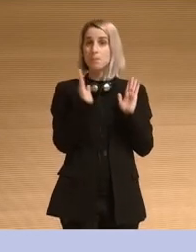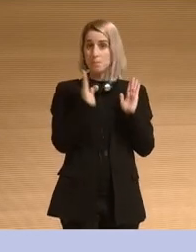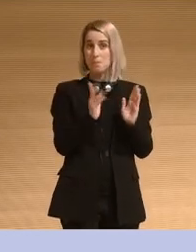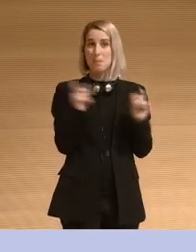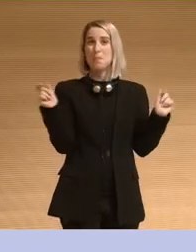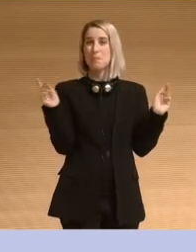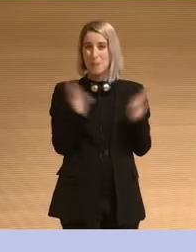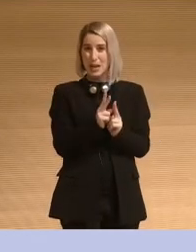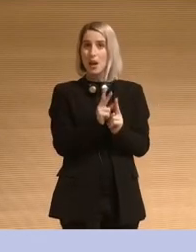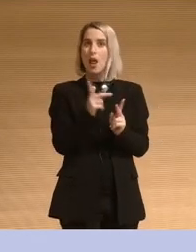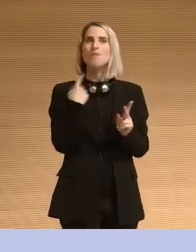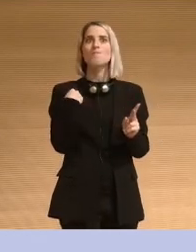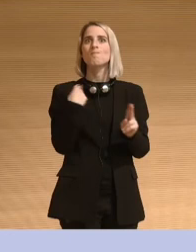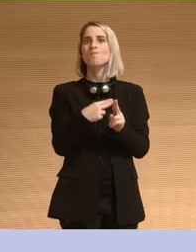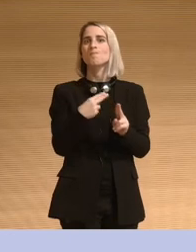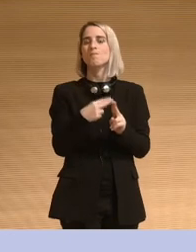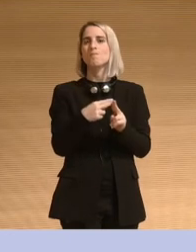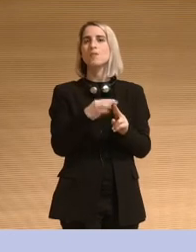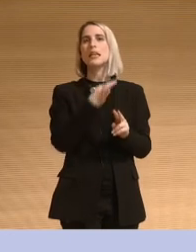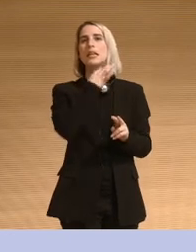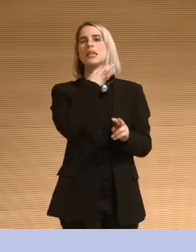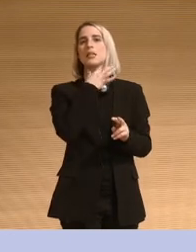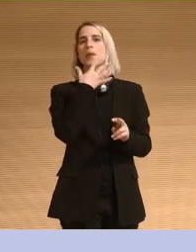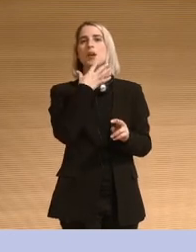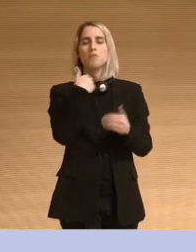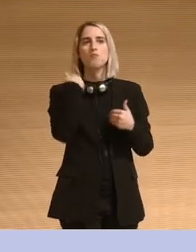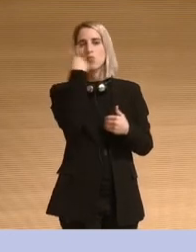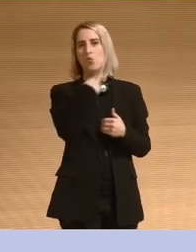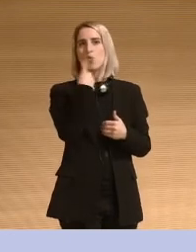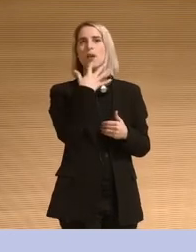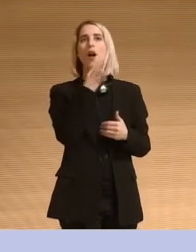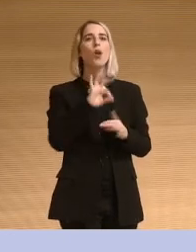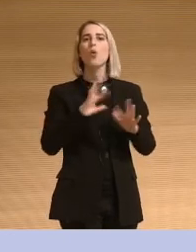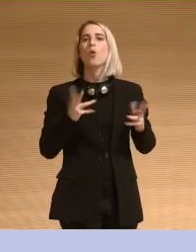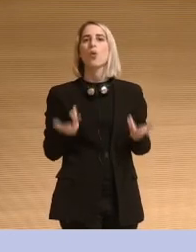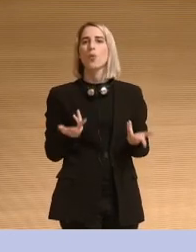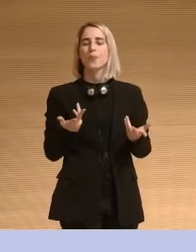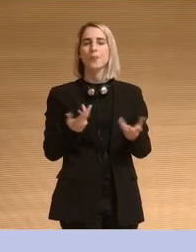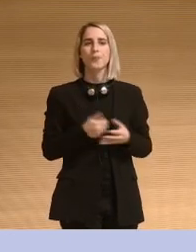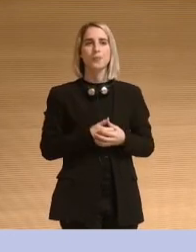είναι χρήσιμη και ιδιαίτερα σημαντική για μένα, γιατί